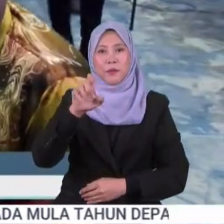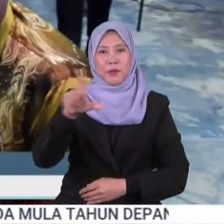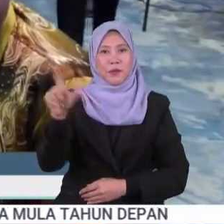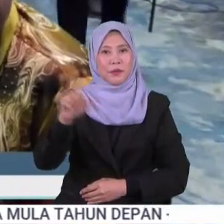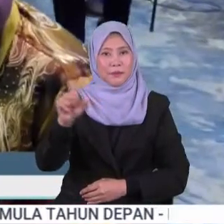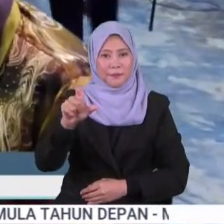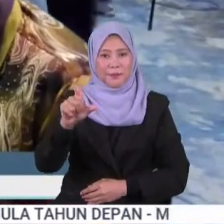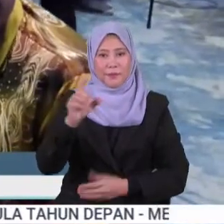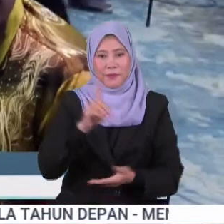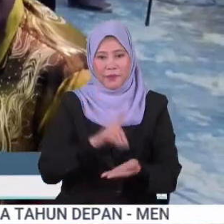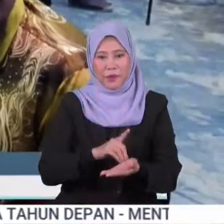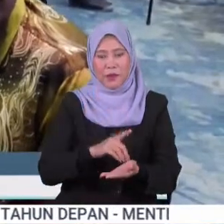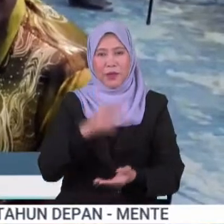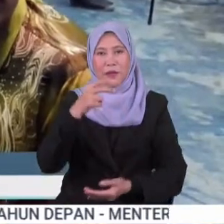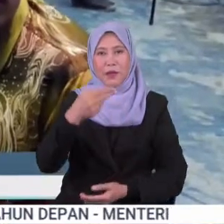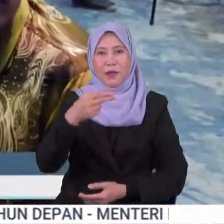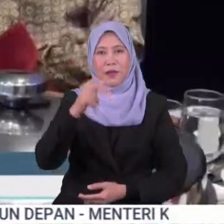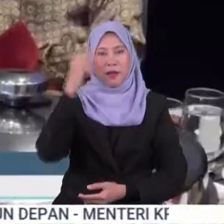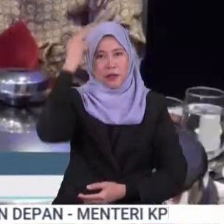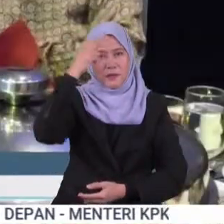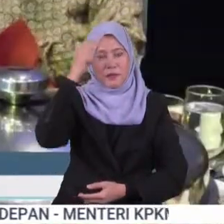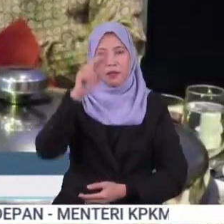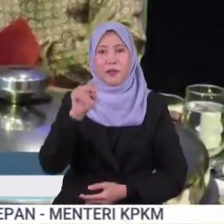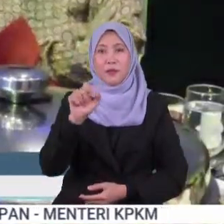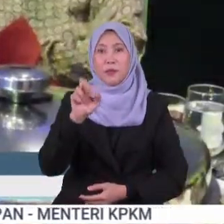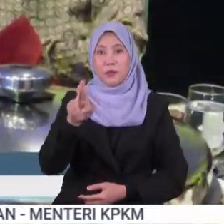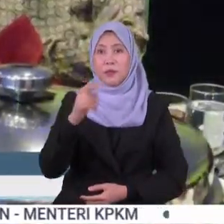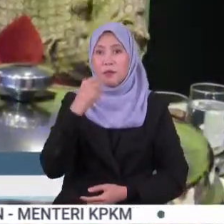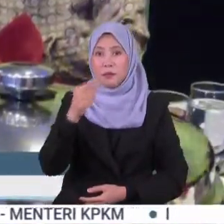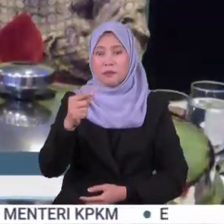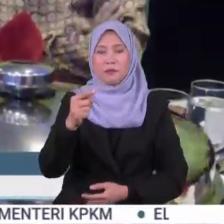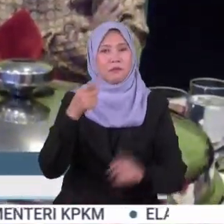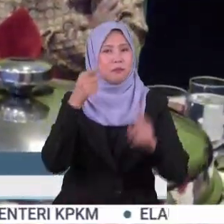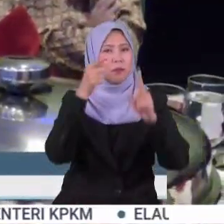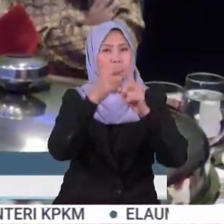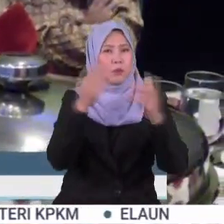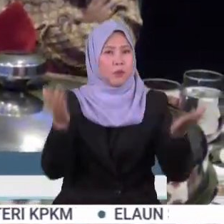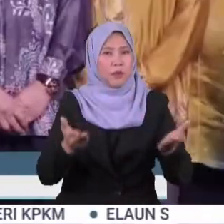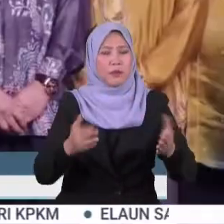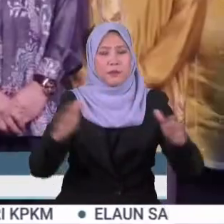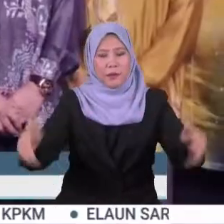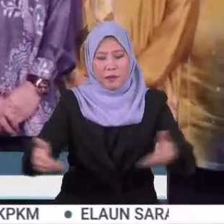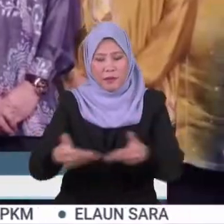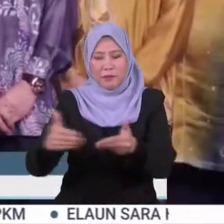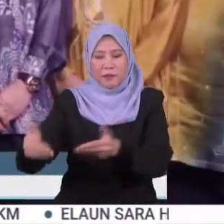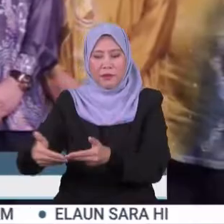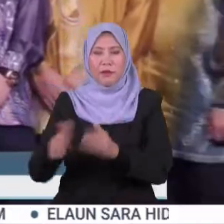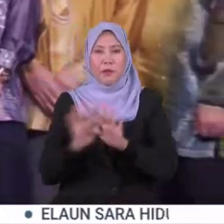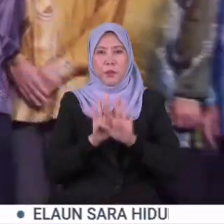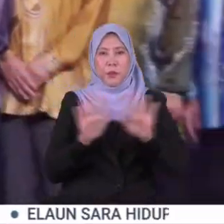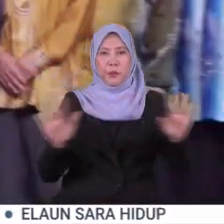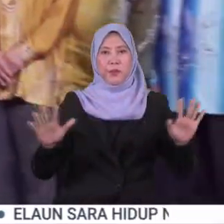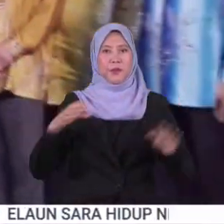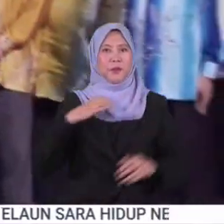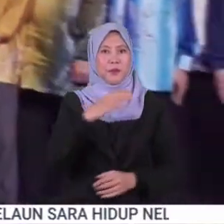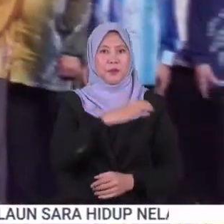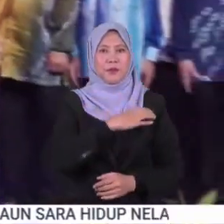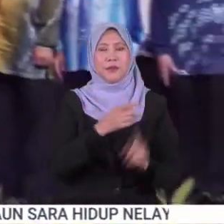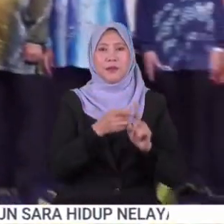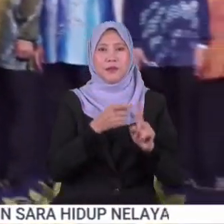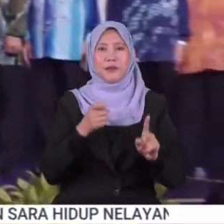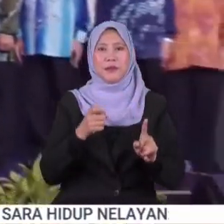Malaysia, Datuk Dr. Haji Noor Haji Gadot berkata, majlis ini bertujuan memperkenal ahli jawatan kuasa muzakarah